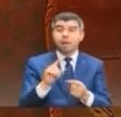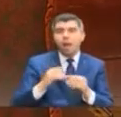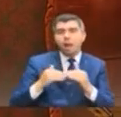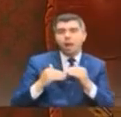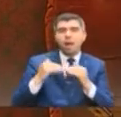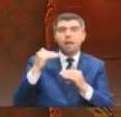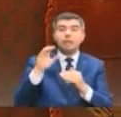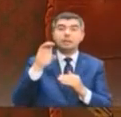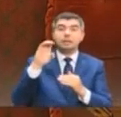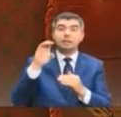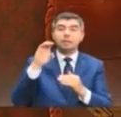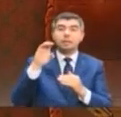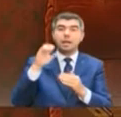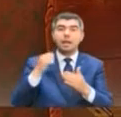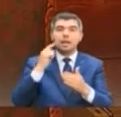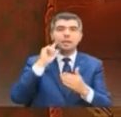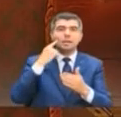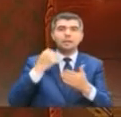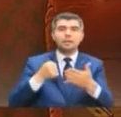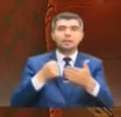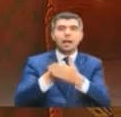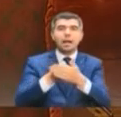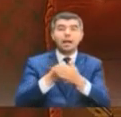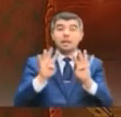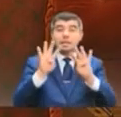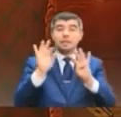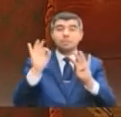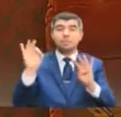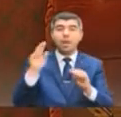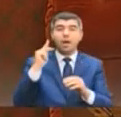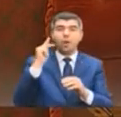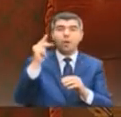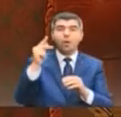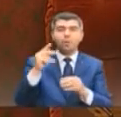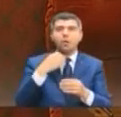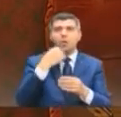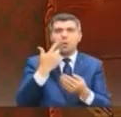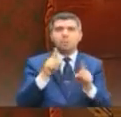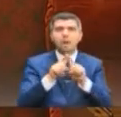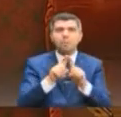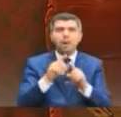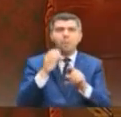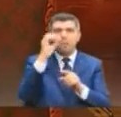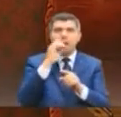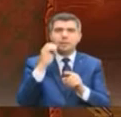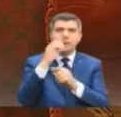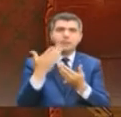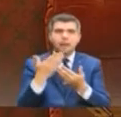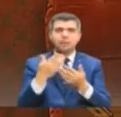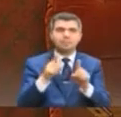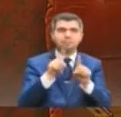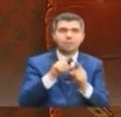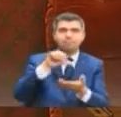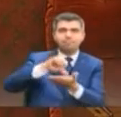بيضاء الداخله، بمعنى 1800 كيلومتر. هادشي ديال زاكوره وديال وجدالي وانهما المتوسط ديستونس مويان